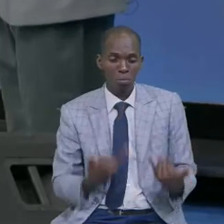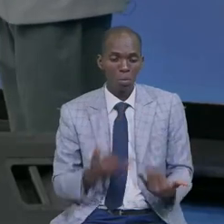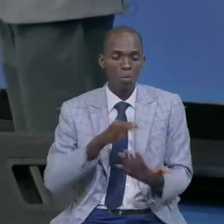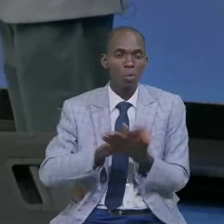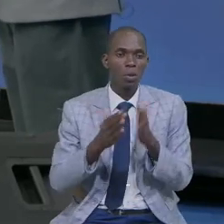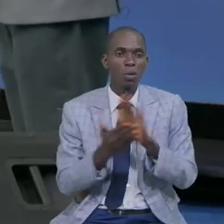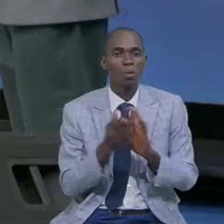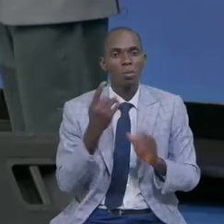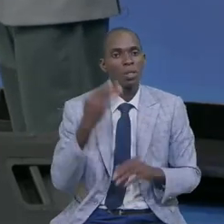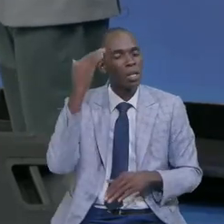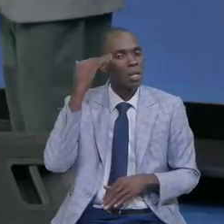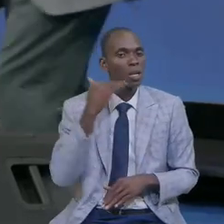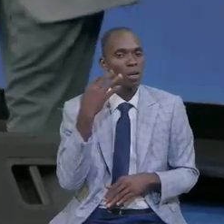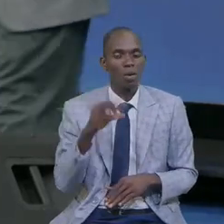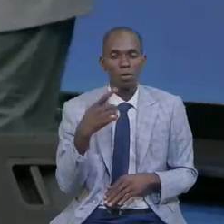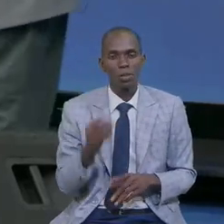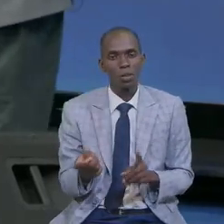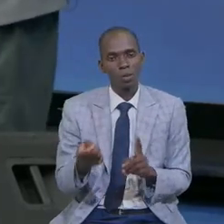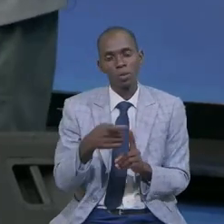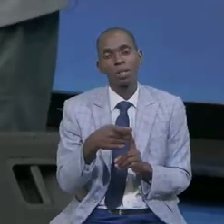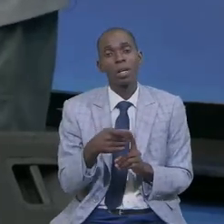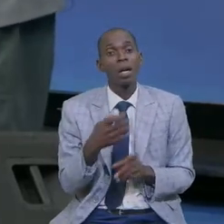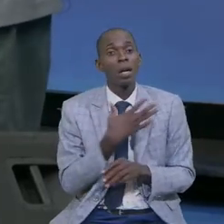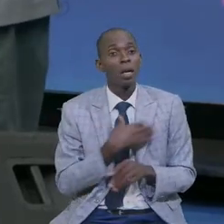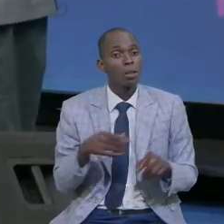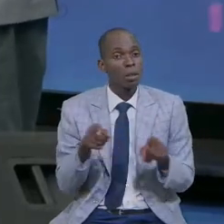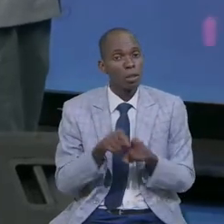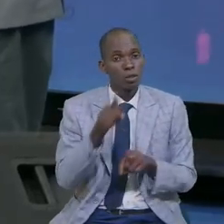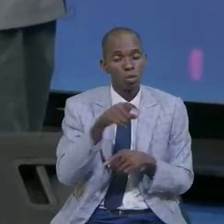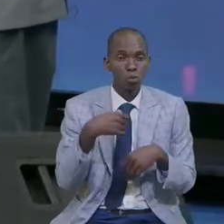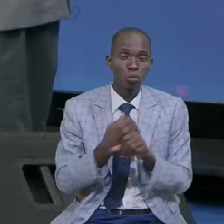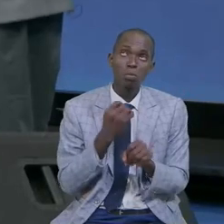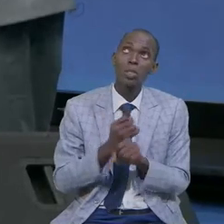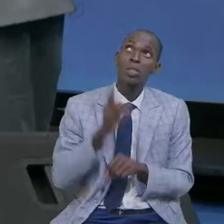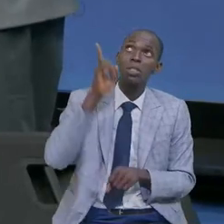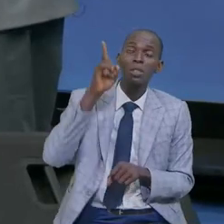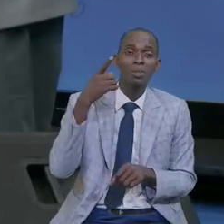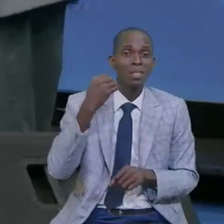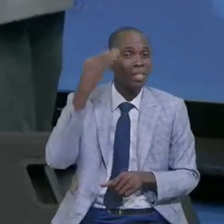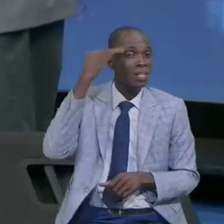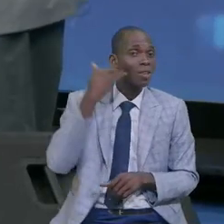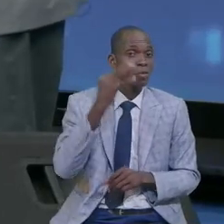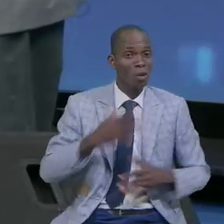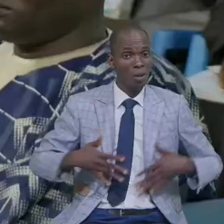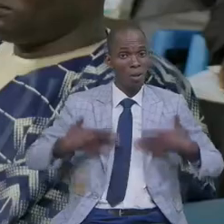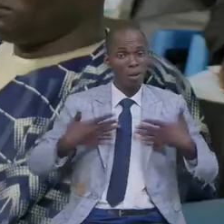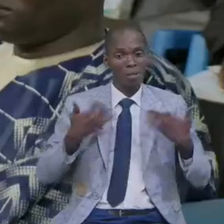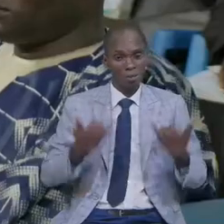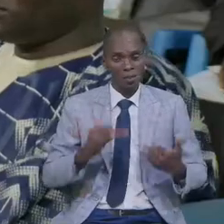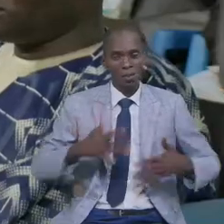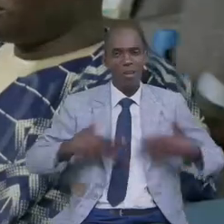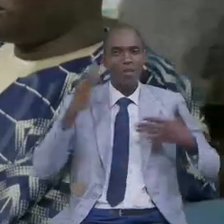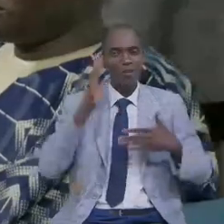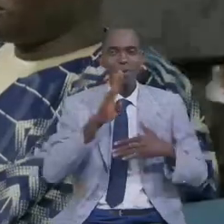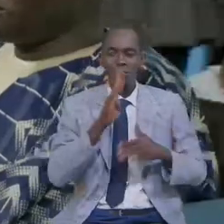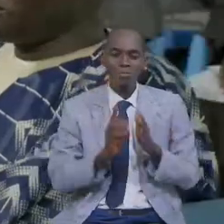principale de l'angle. La principale de l'angle. Quand vous en faites la fondation de votre vie sera